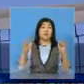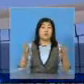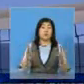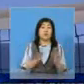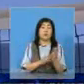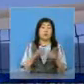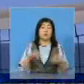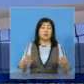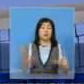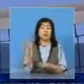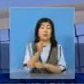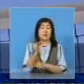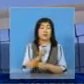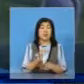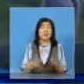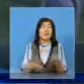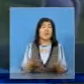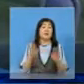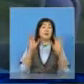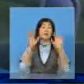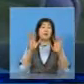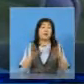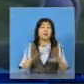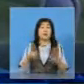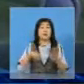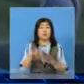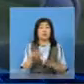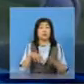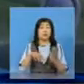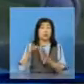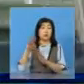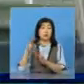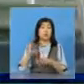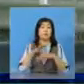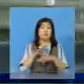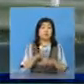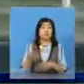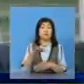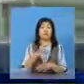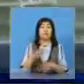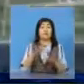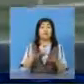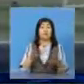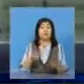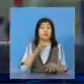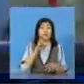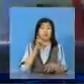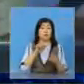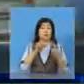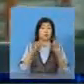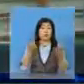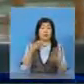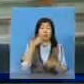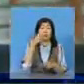волейбол, армрестлинг. Финальные игры и награждения лучших из лучших прошли в субботу в областной детско-юношеской спортивной школе номер